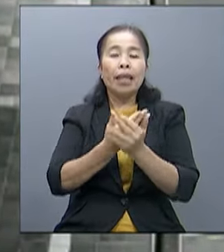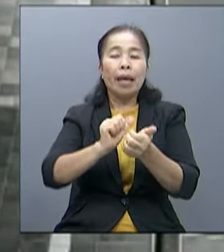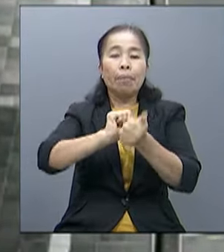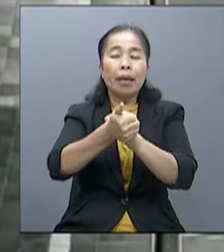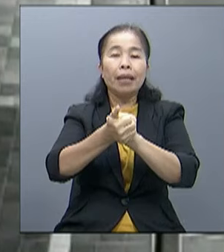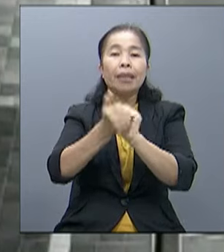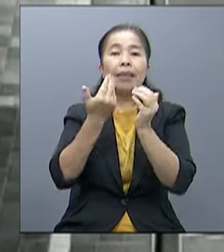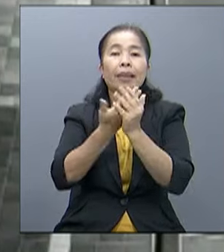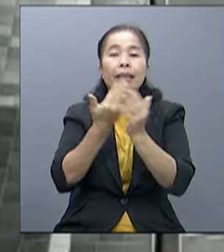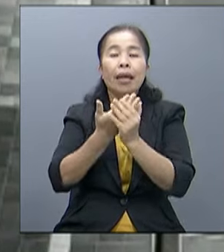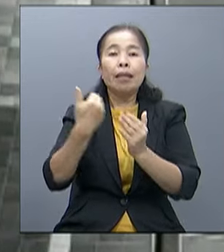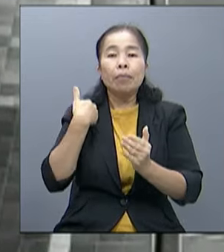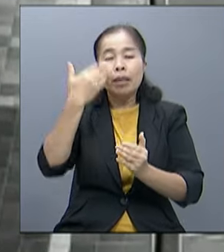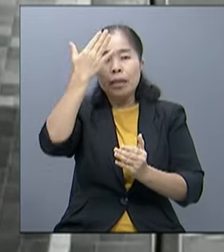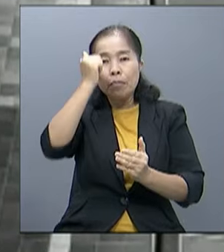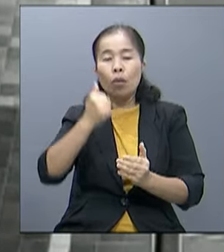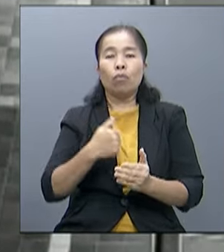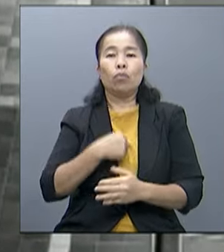ฉิวเฉียด